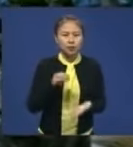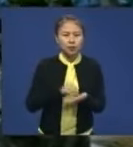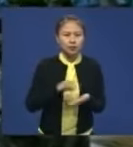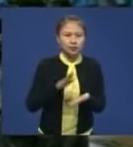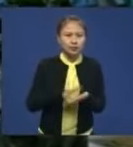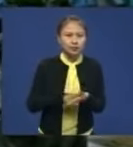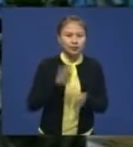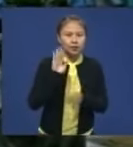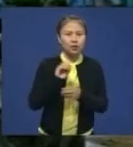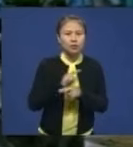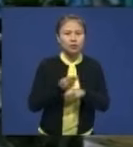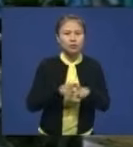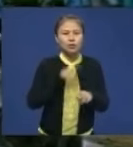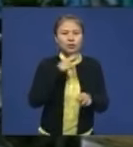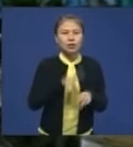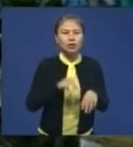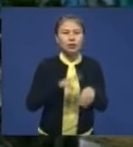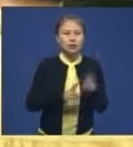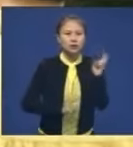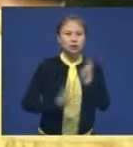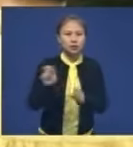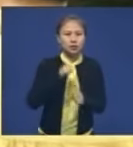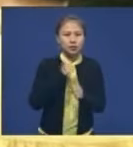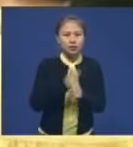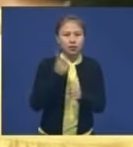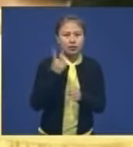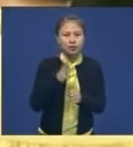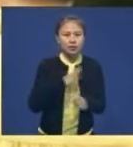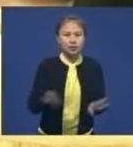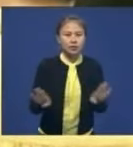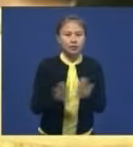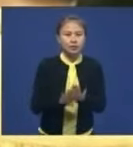болып шықты. Апатты тергеу барысында полиция зауыт басшылығының екі өкілін қамауға алды.